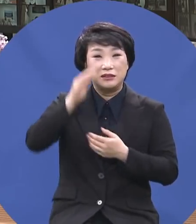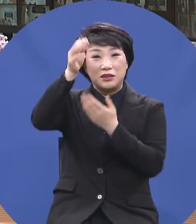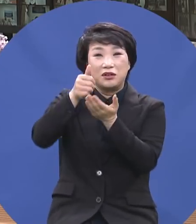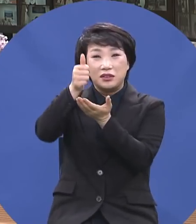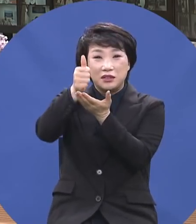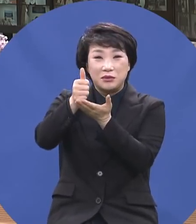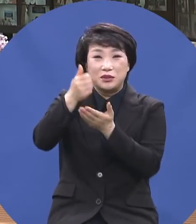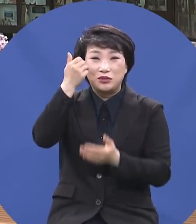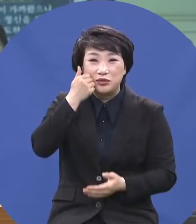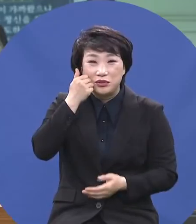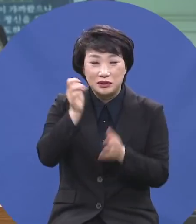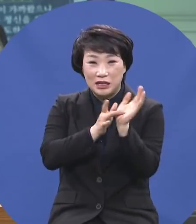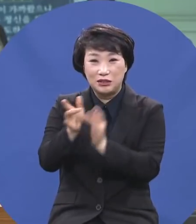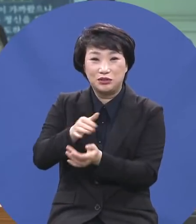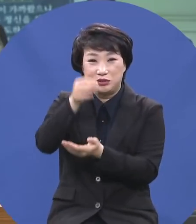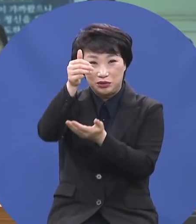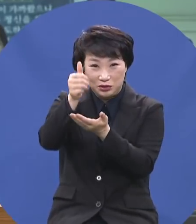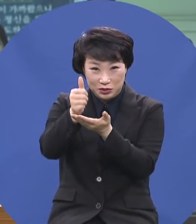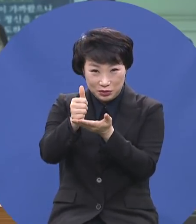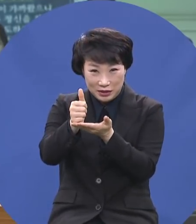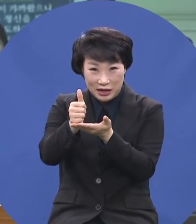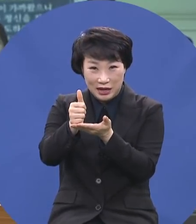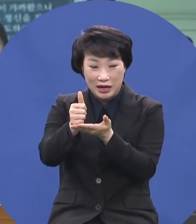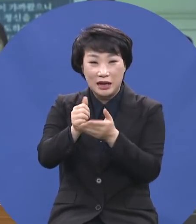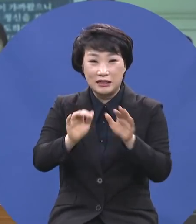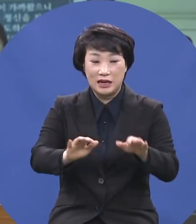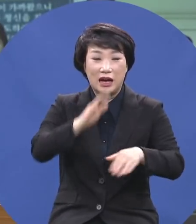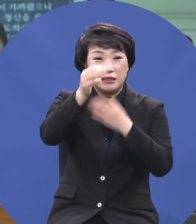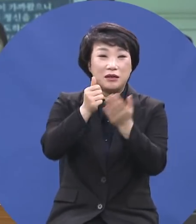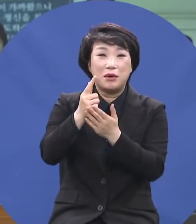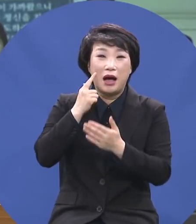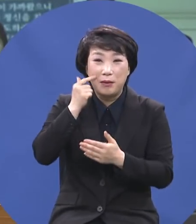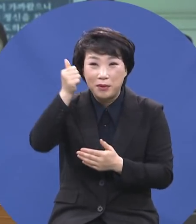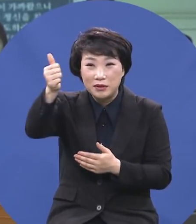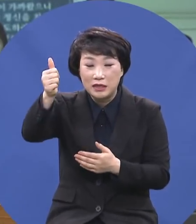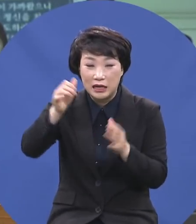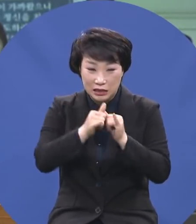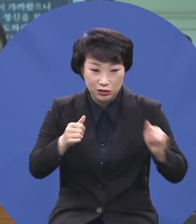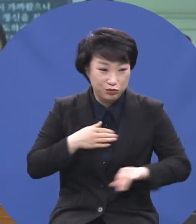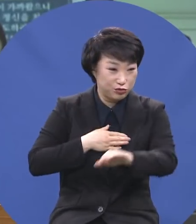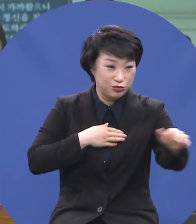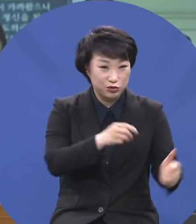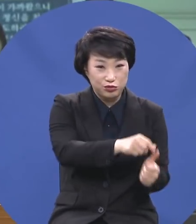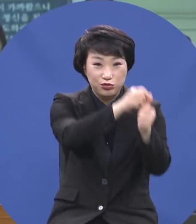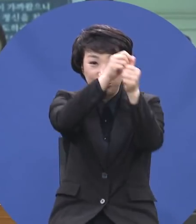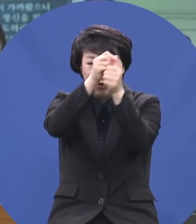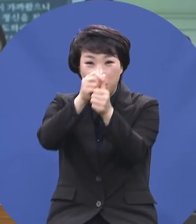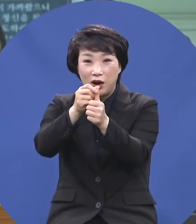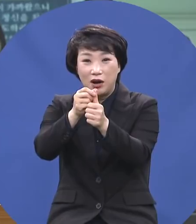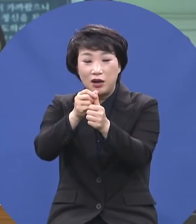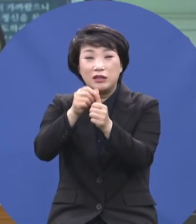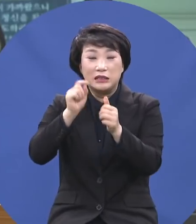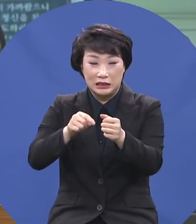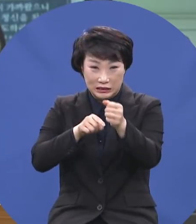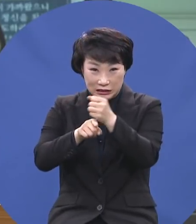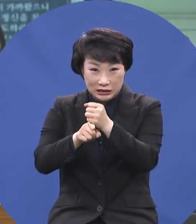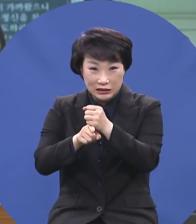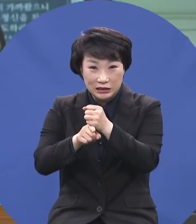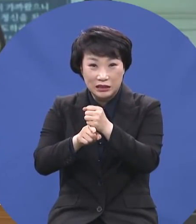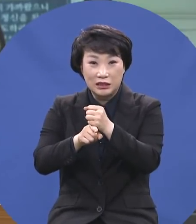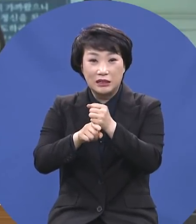성령은 예수 그리스도께서 하나님 아버지가 인류를 구원하시겠다는 구원의